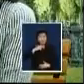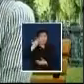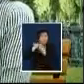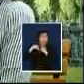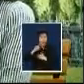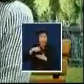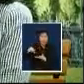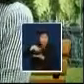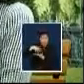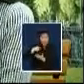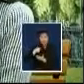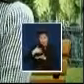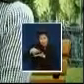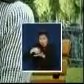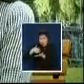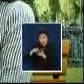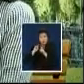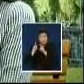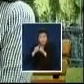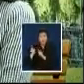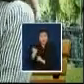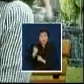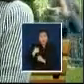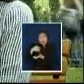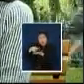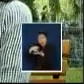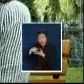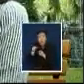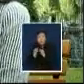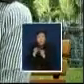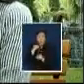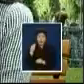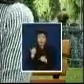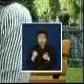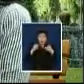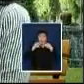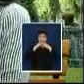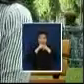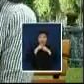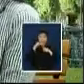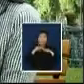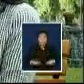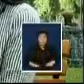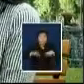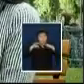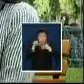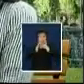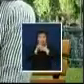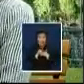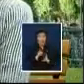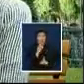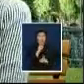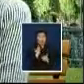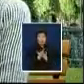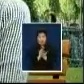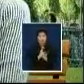ำคัญกับระบอบประชาธิปไตยที่เรียนนะคะแล้วก็โดยเฉพาะเรื่องของการแก้ปัญหาอุทกภัยแล้วก็การลงทุน